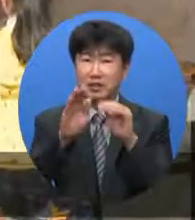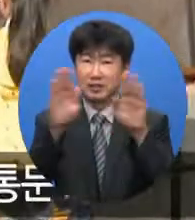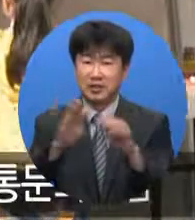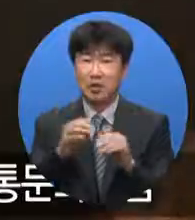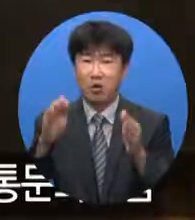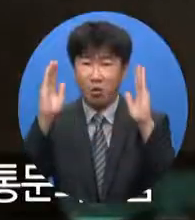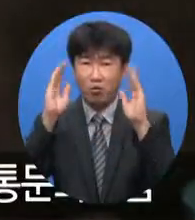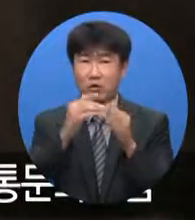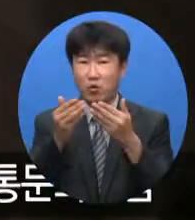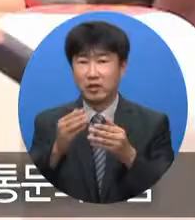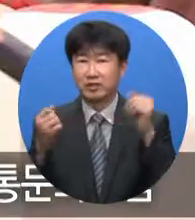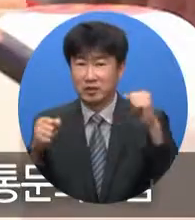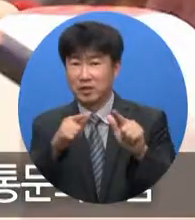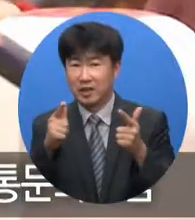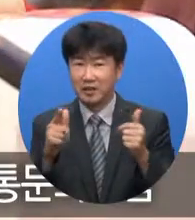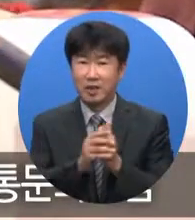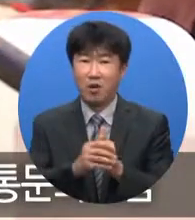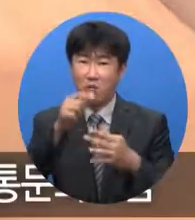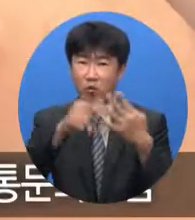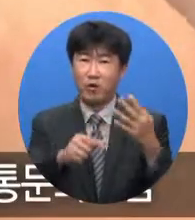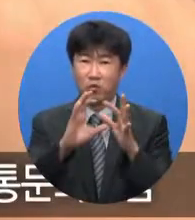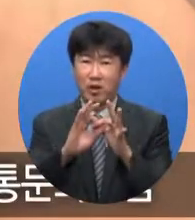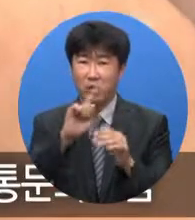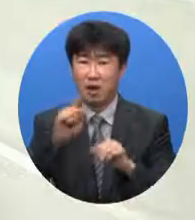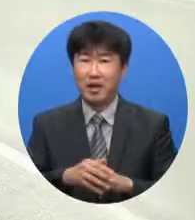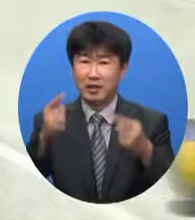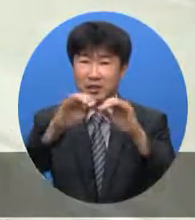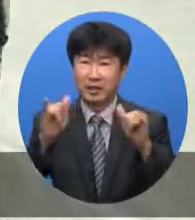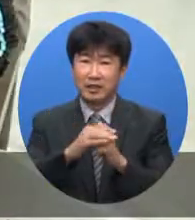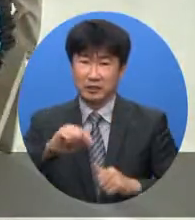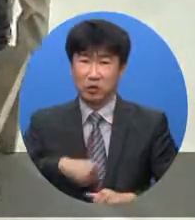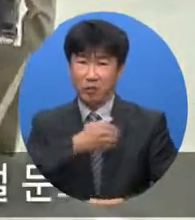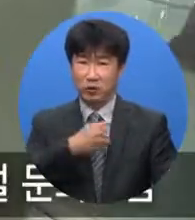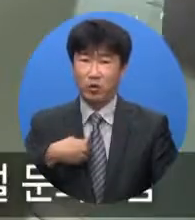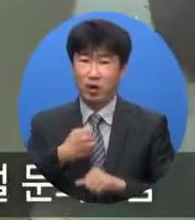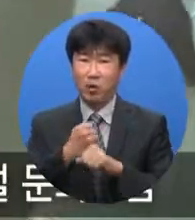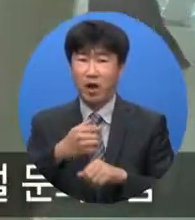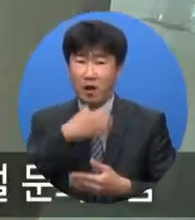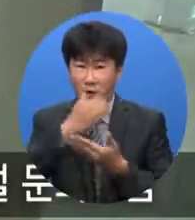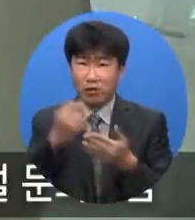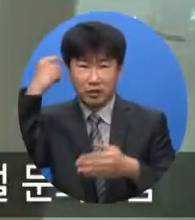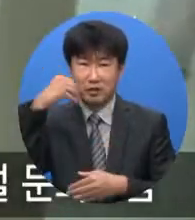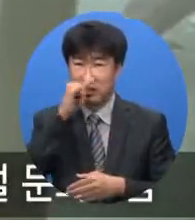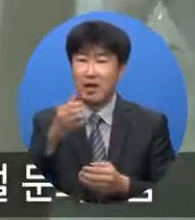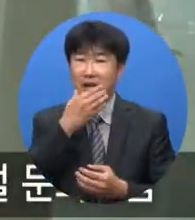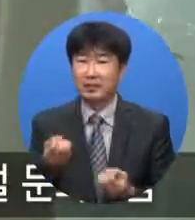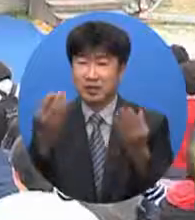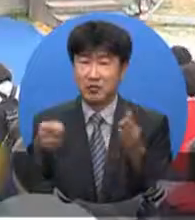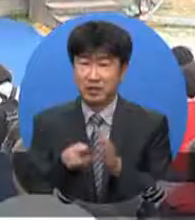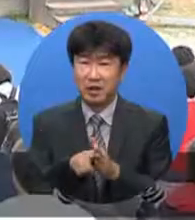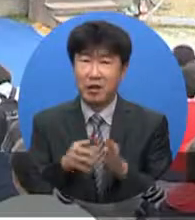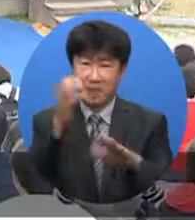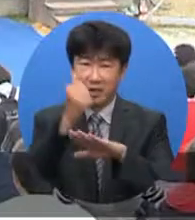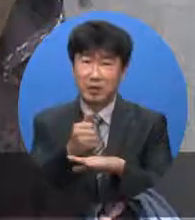비롯해 전시와 학술, 공연과 체험 등 다양한 콘텐츠를 통해 참가자들이 스스로 만족하고 감동할 수 있는 축전이 될